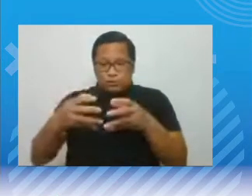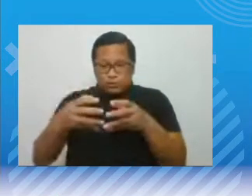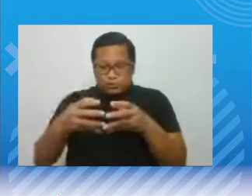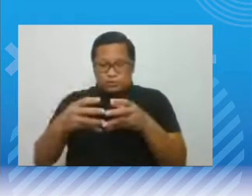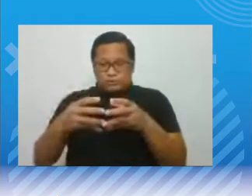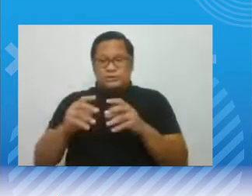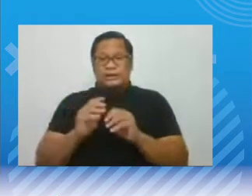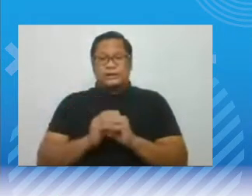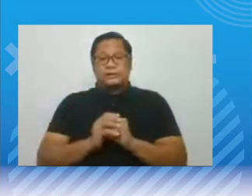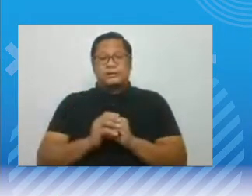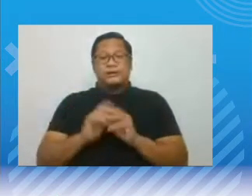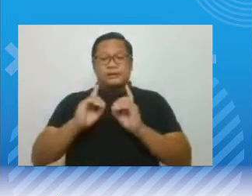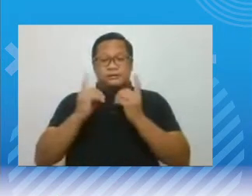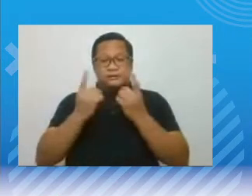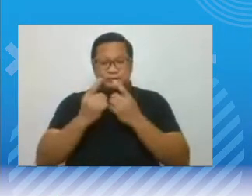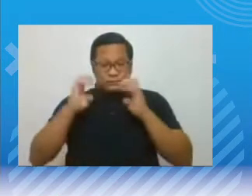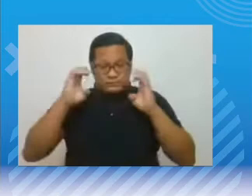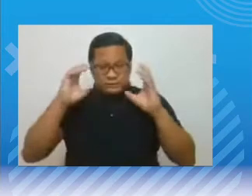kaming mga mag-aaral, may mga